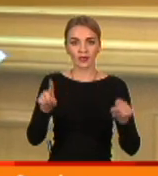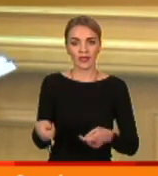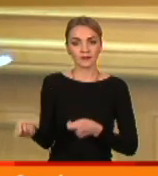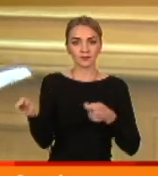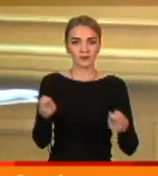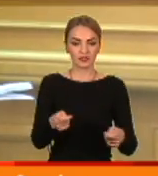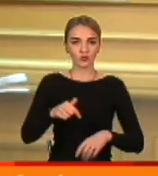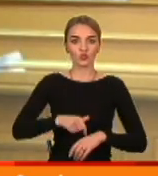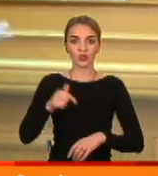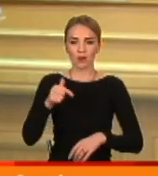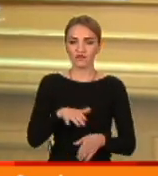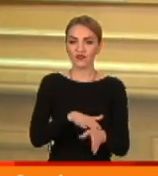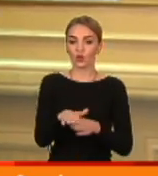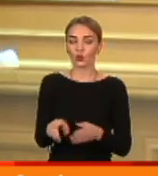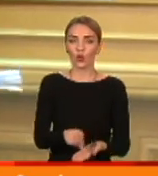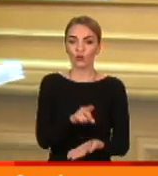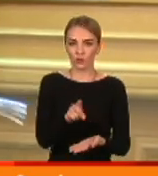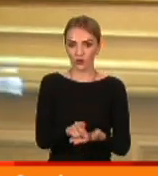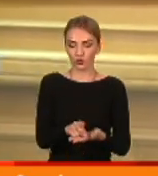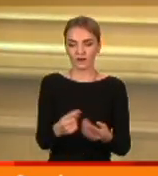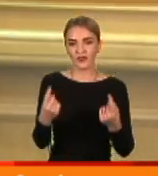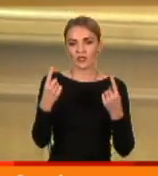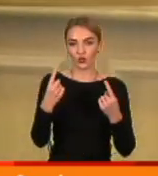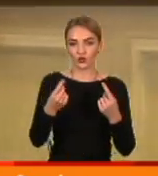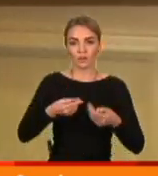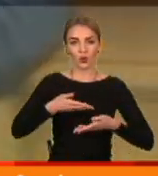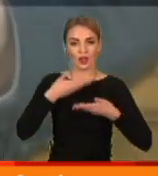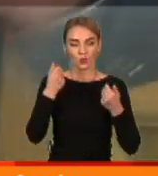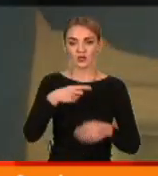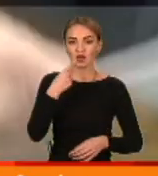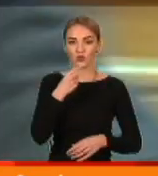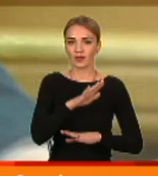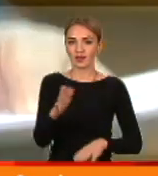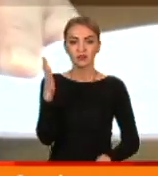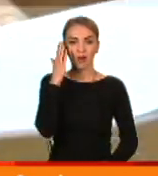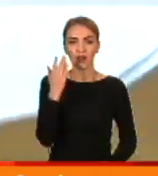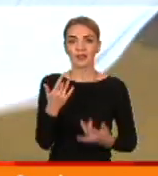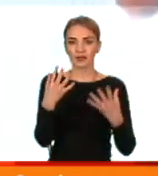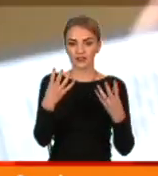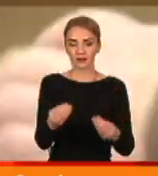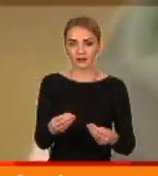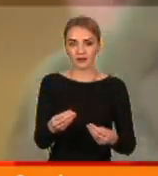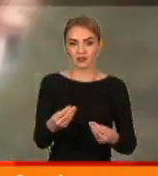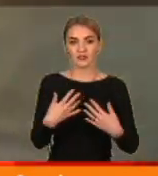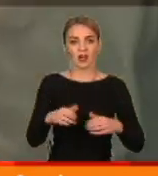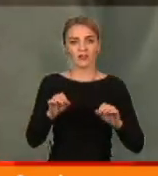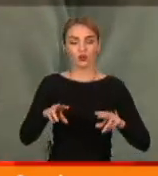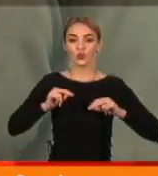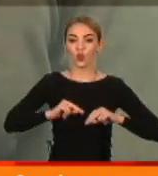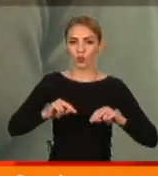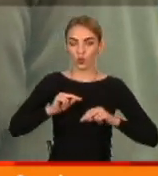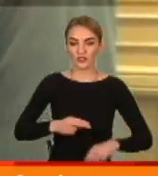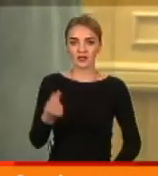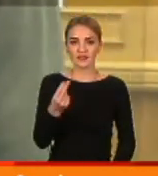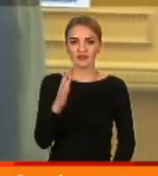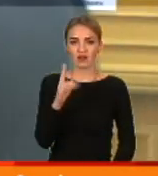надвозять із відчуттям виконаного обов'язку і великої полегкості, кажуть, не спали кілька діб. За відданість роботі у